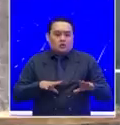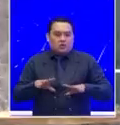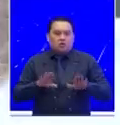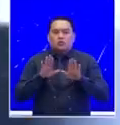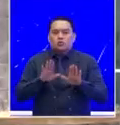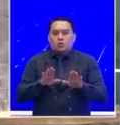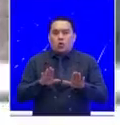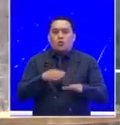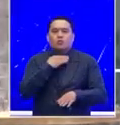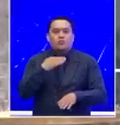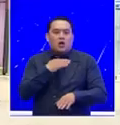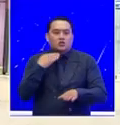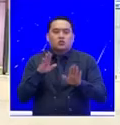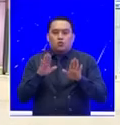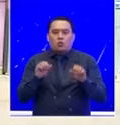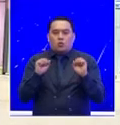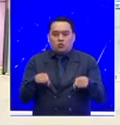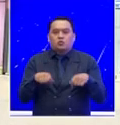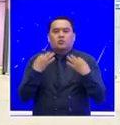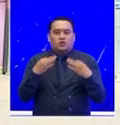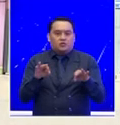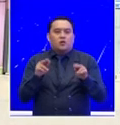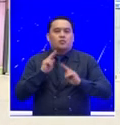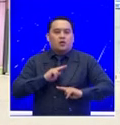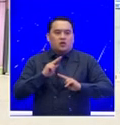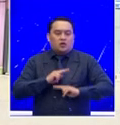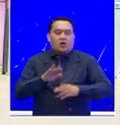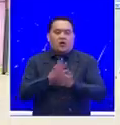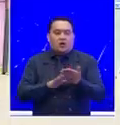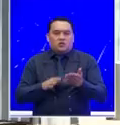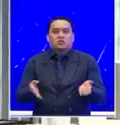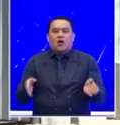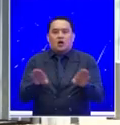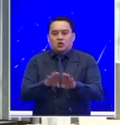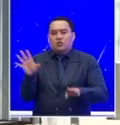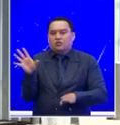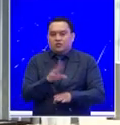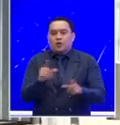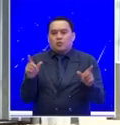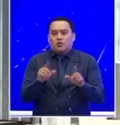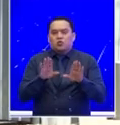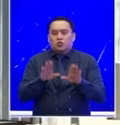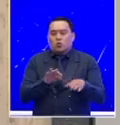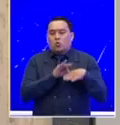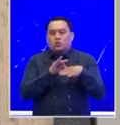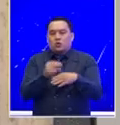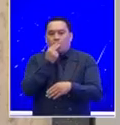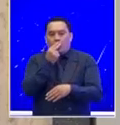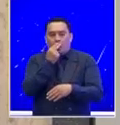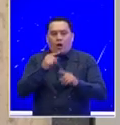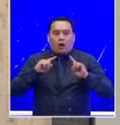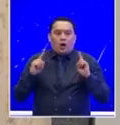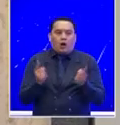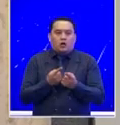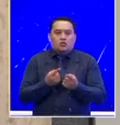сделано лишь мясным павильоном. Объекты общественного питания по сей день останутся закрытыми. Разрешена только доставка еды. Ограничений